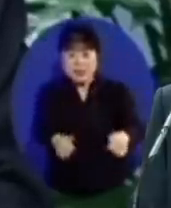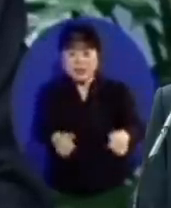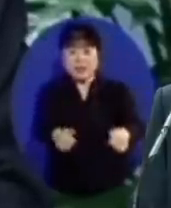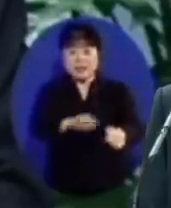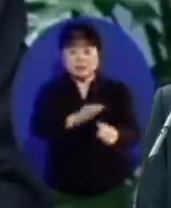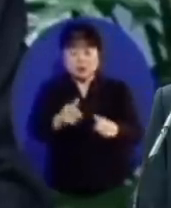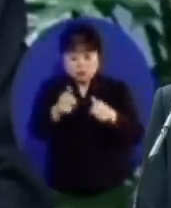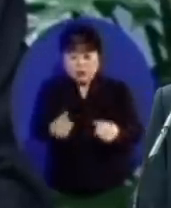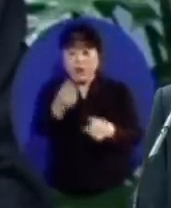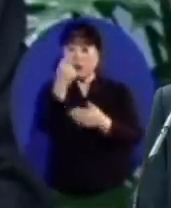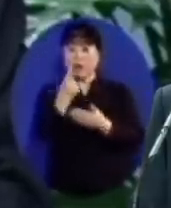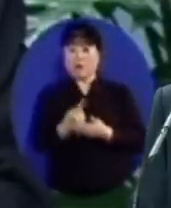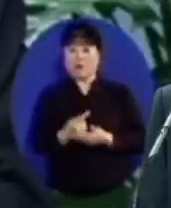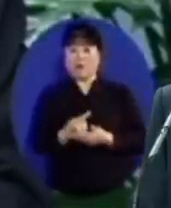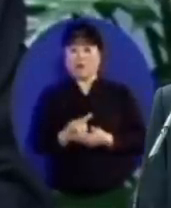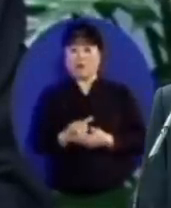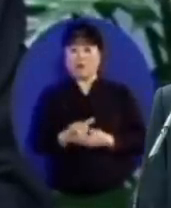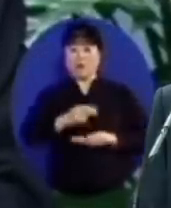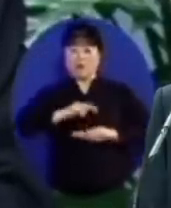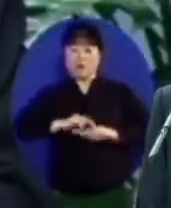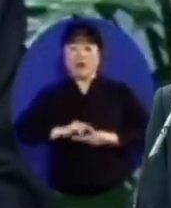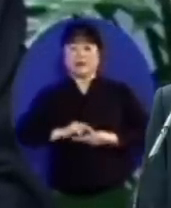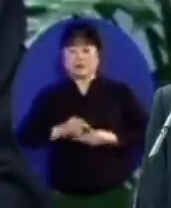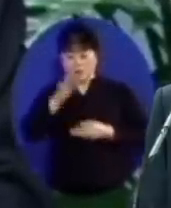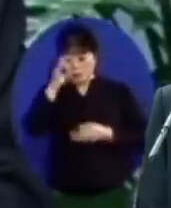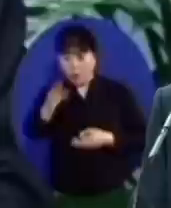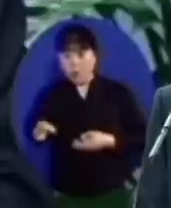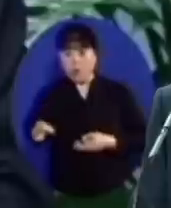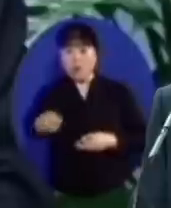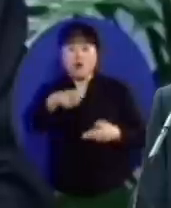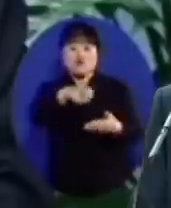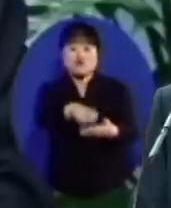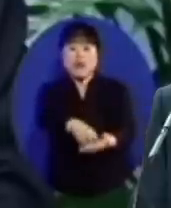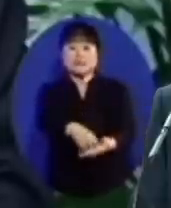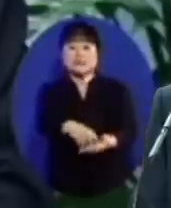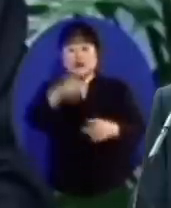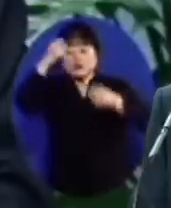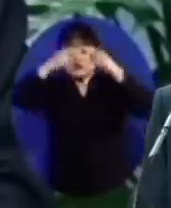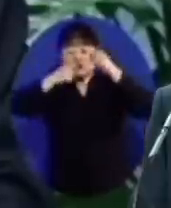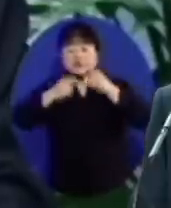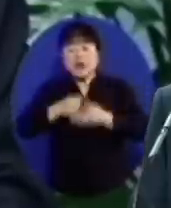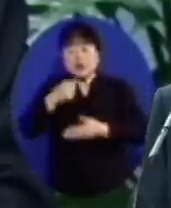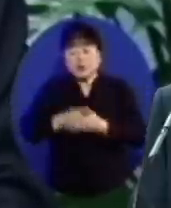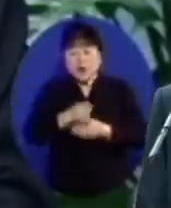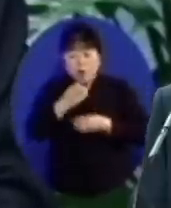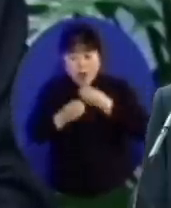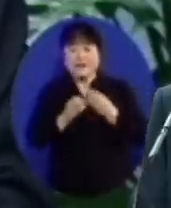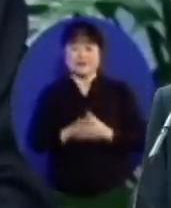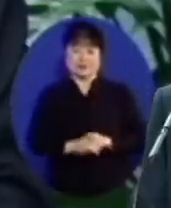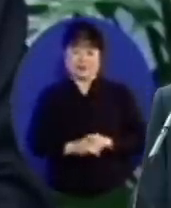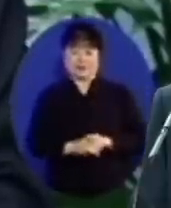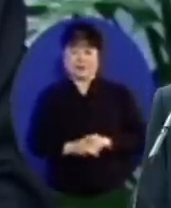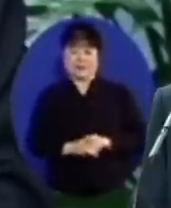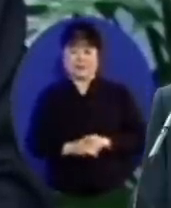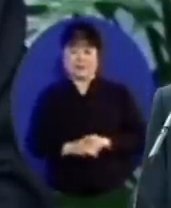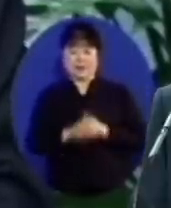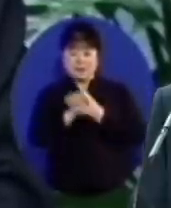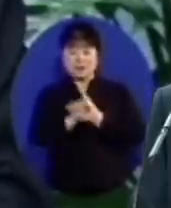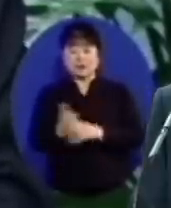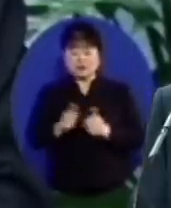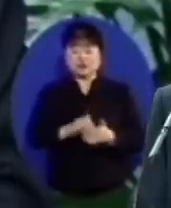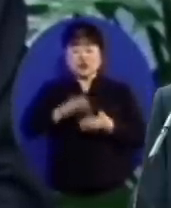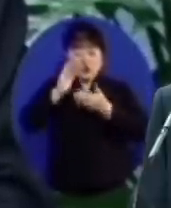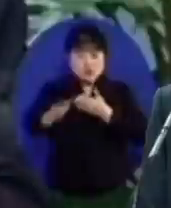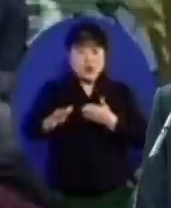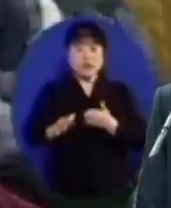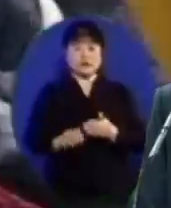문상을 봤습니다. 관이 내려가는 것을 보고 그 자리에 꿇어 앉아서 눈물을 흘리고 통구하고 회개를 했습니다. 기도는 죽고 난